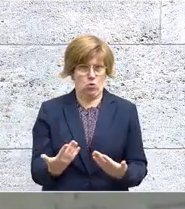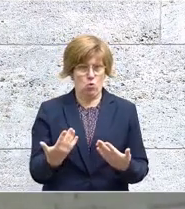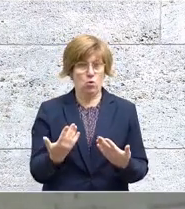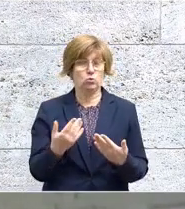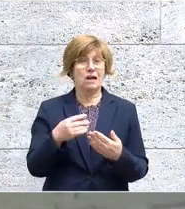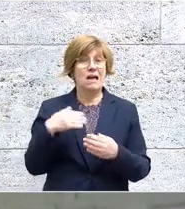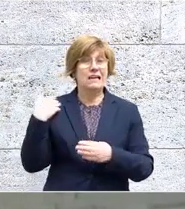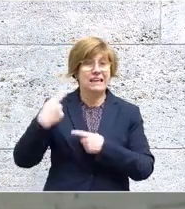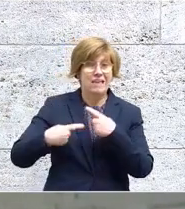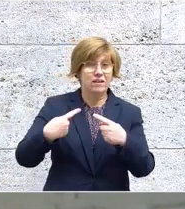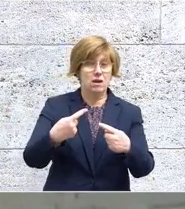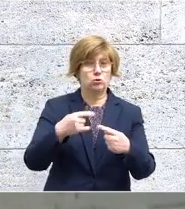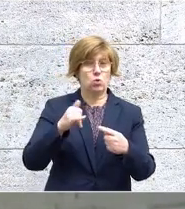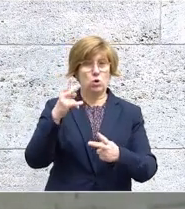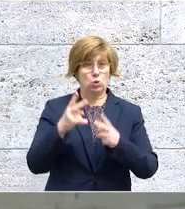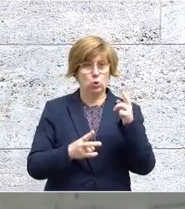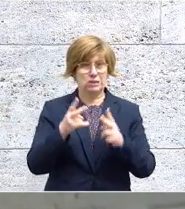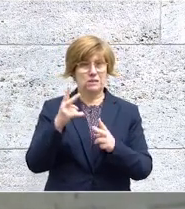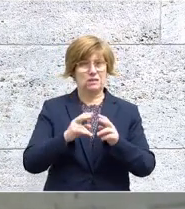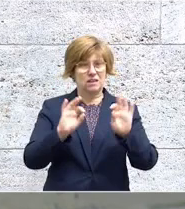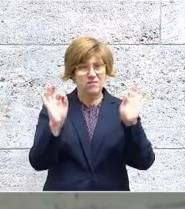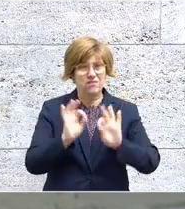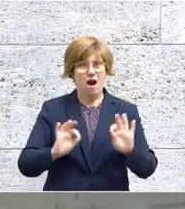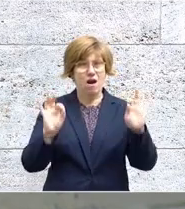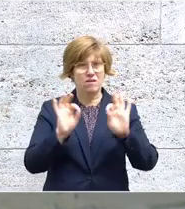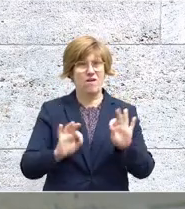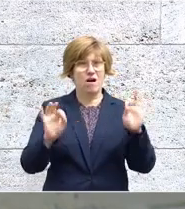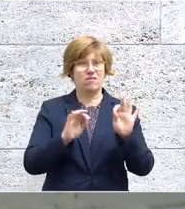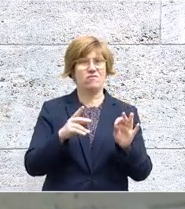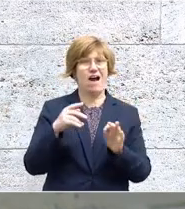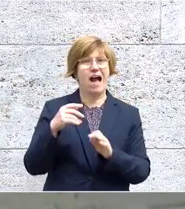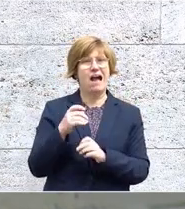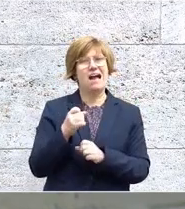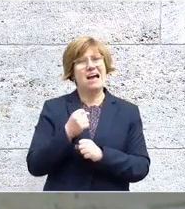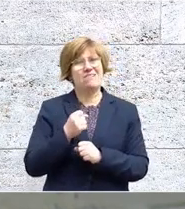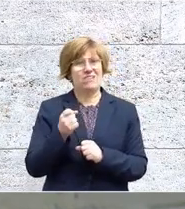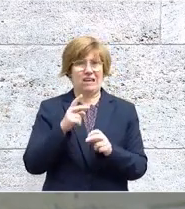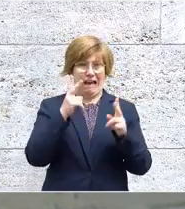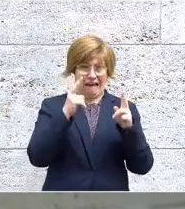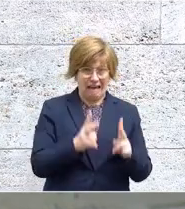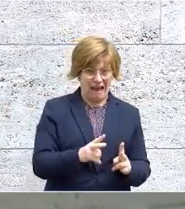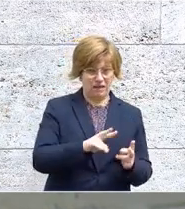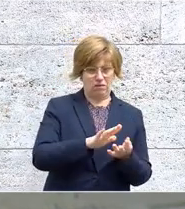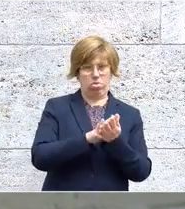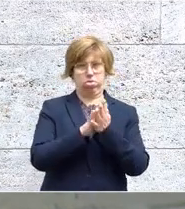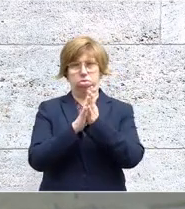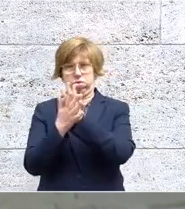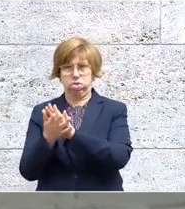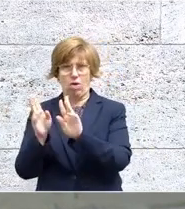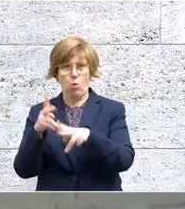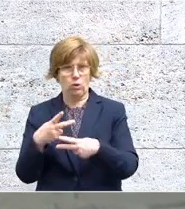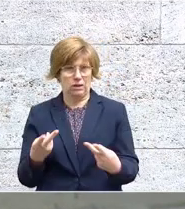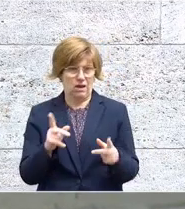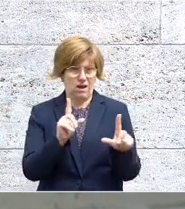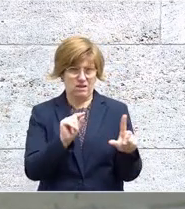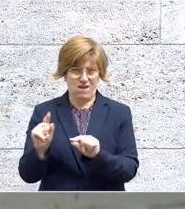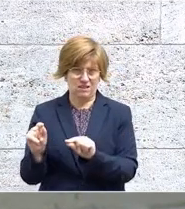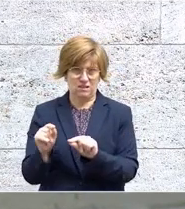Generationen von Juristinnen und Juristen vor den Gefahren des Abgleitens von Recht in Unrecht zu sensibilisieren.